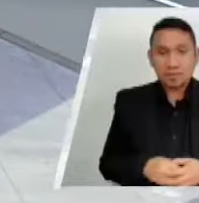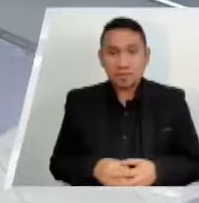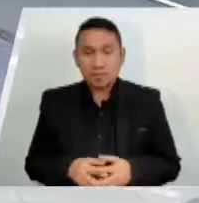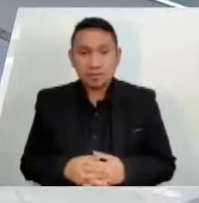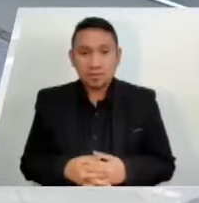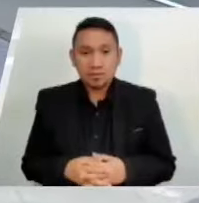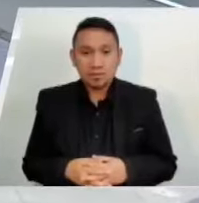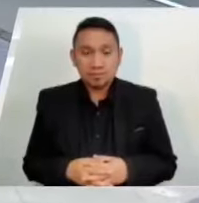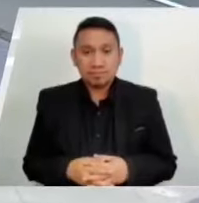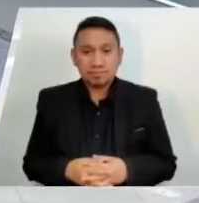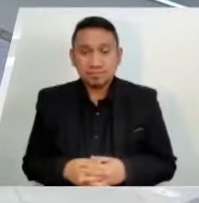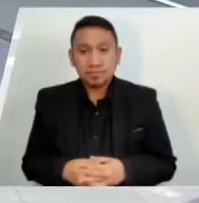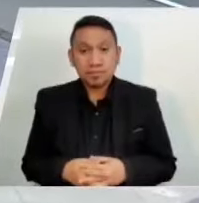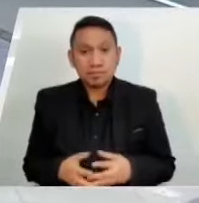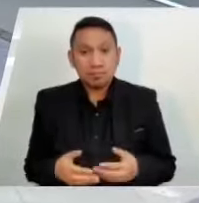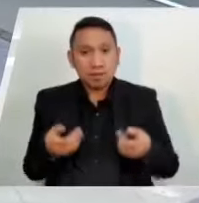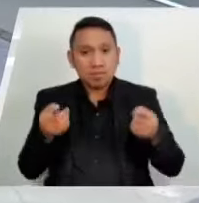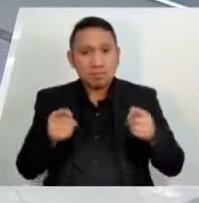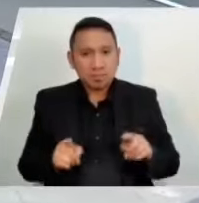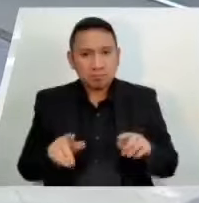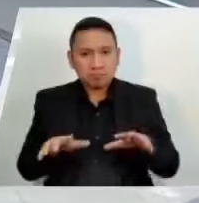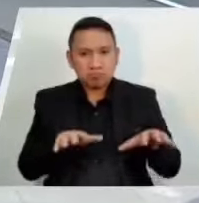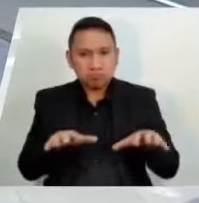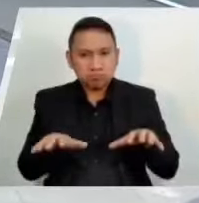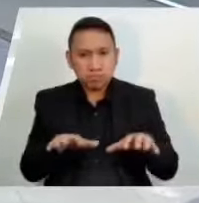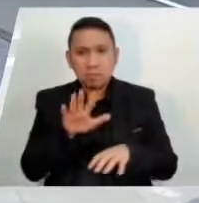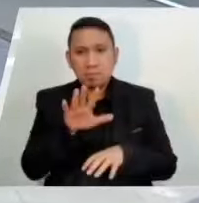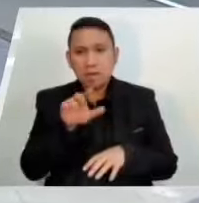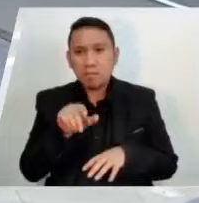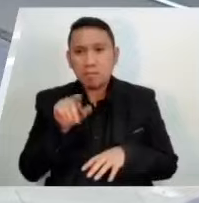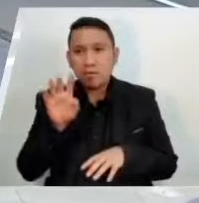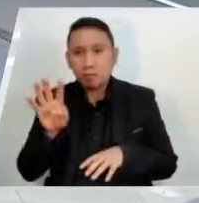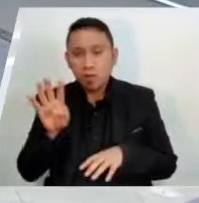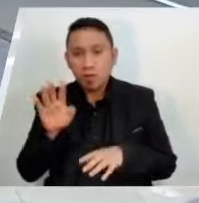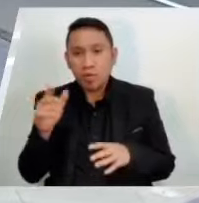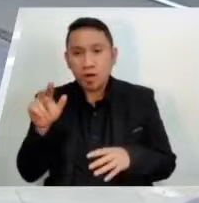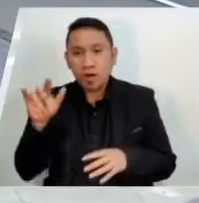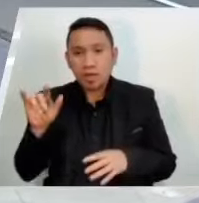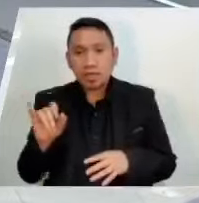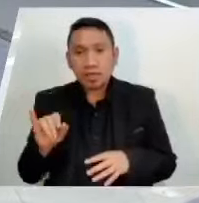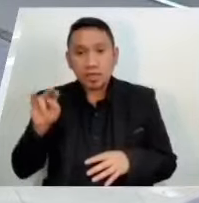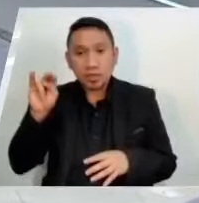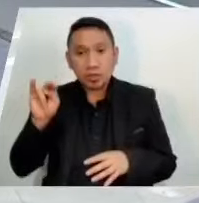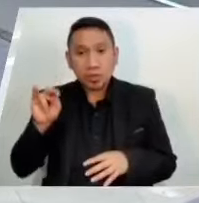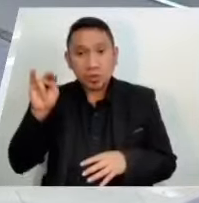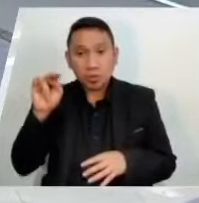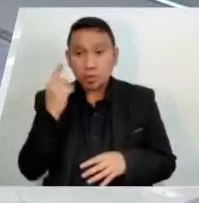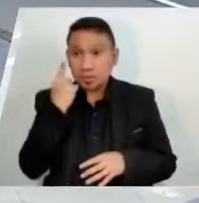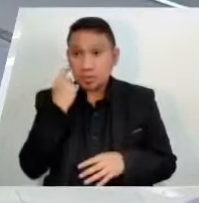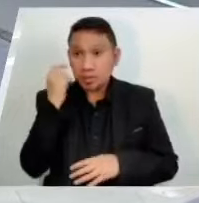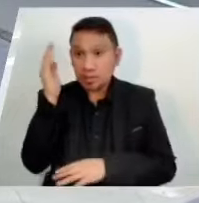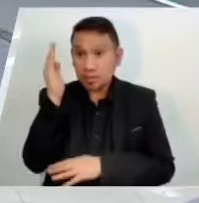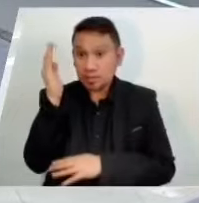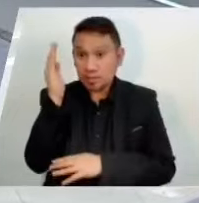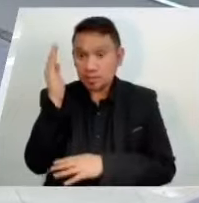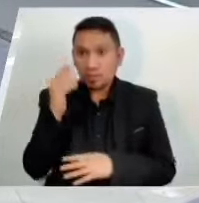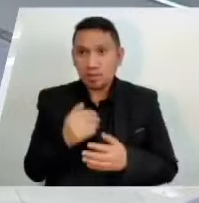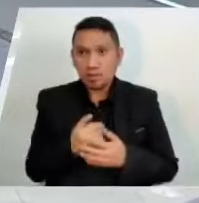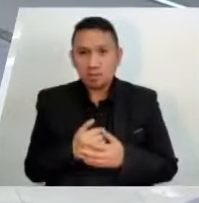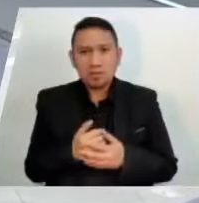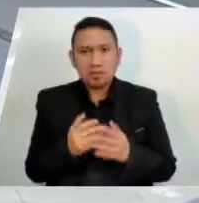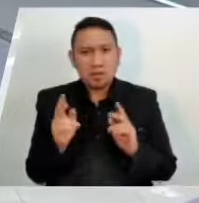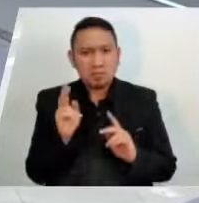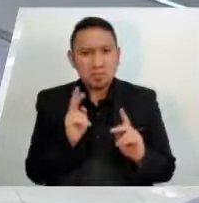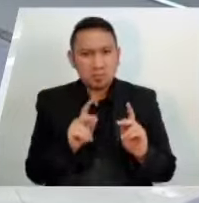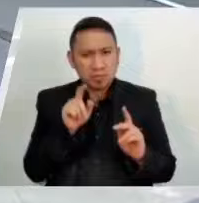Niyanig ng magnitude 5.4 na lindol ang Ilocos Norte at ilang kalapit probinsya kaninang tanghali. Pinag-iingat pa rin ang mga residente sa